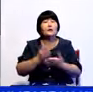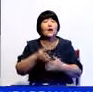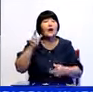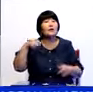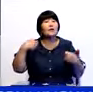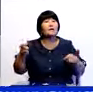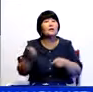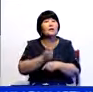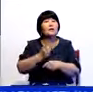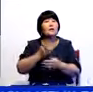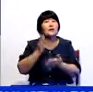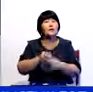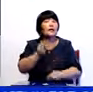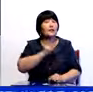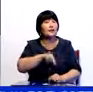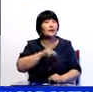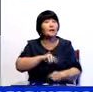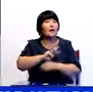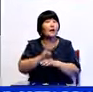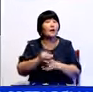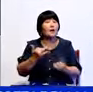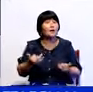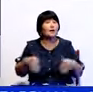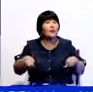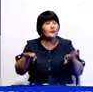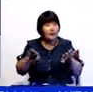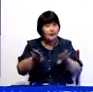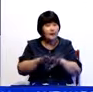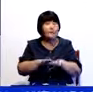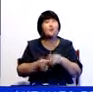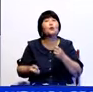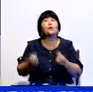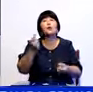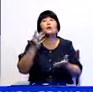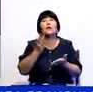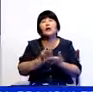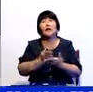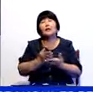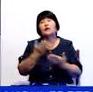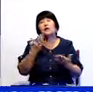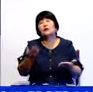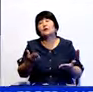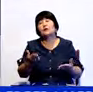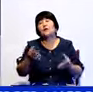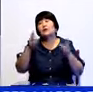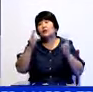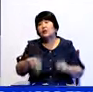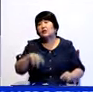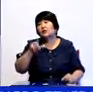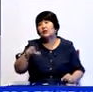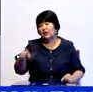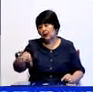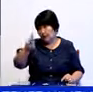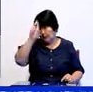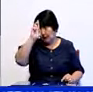саудасының құрбандары еңбекпен қанау жолдар, зорлық-зомбылықтан туындаған содан жапа шеккен адамдарға